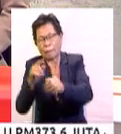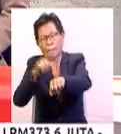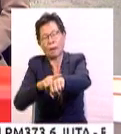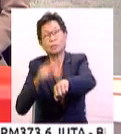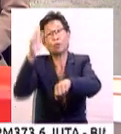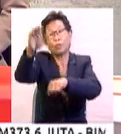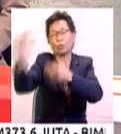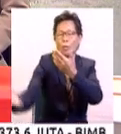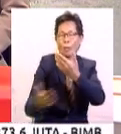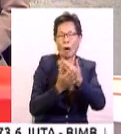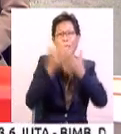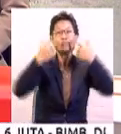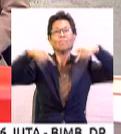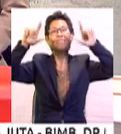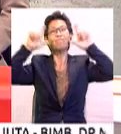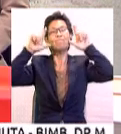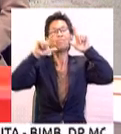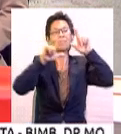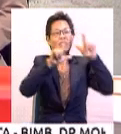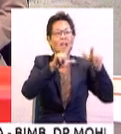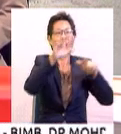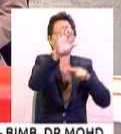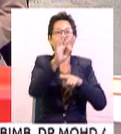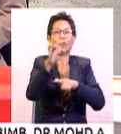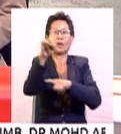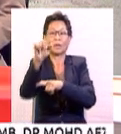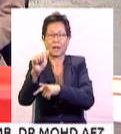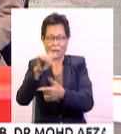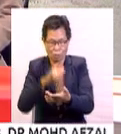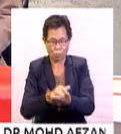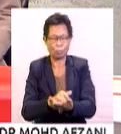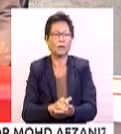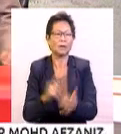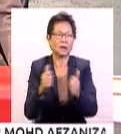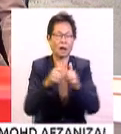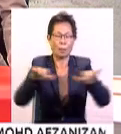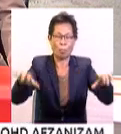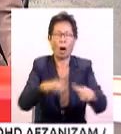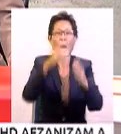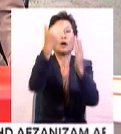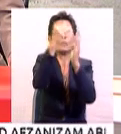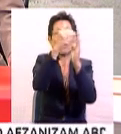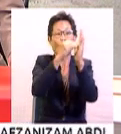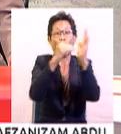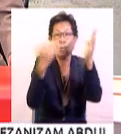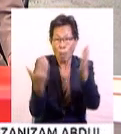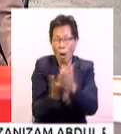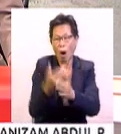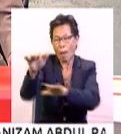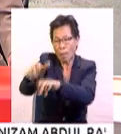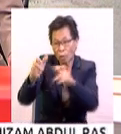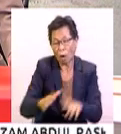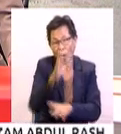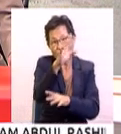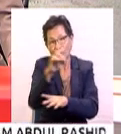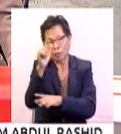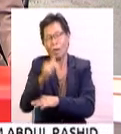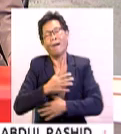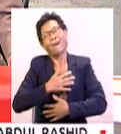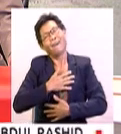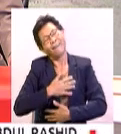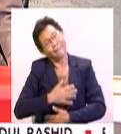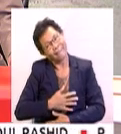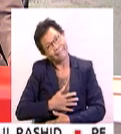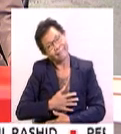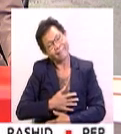untuk mengembalikan kegemilangan Lembaga Kemajuan Tanah Persekutuan itu. Dengan pelaksanaan model baharu ini, peneroka Felda akan menarik nafas